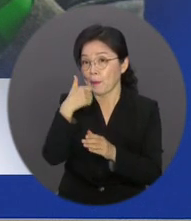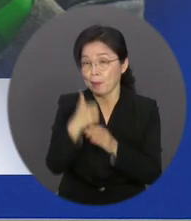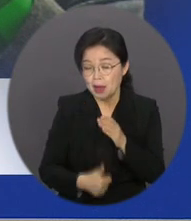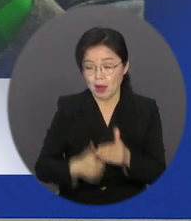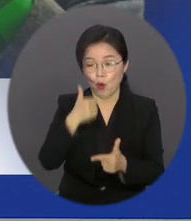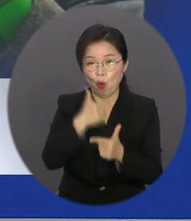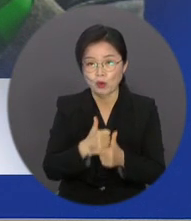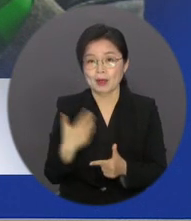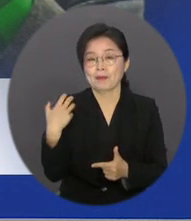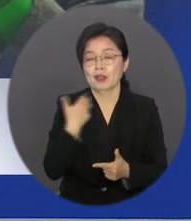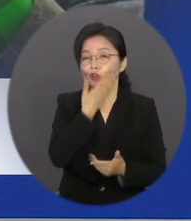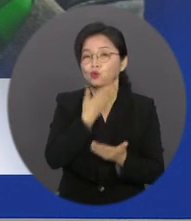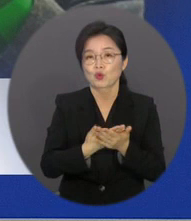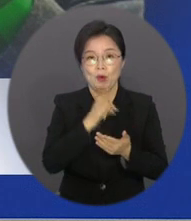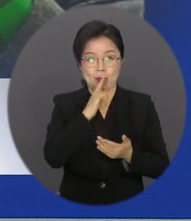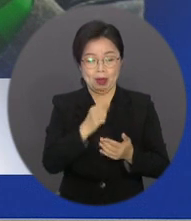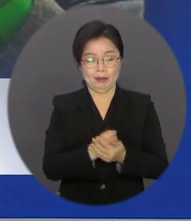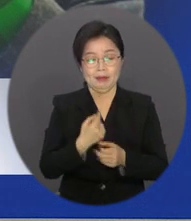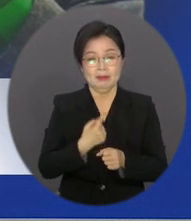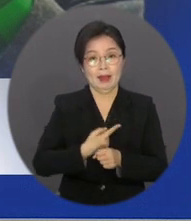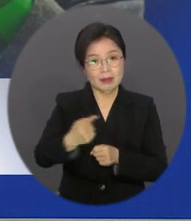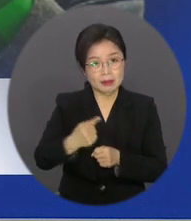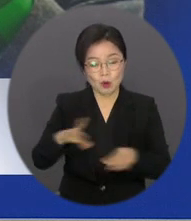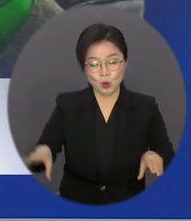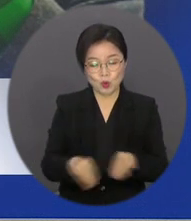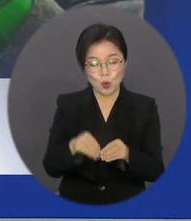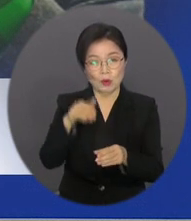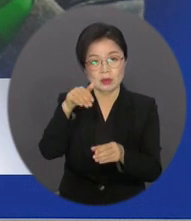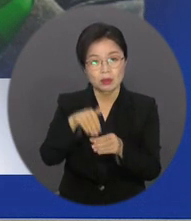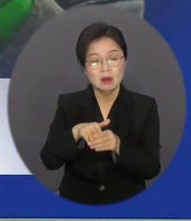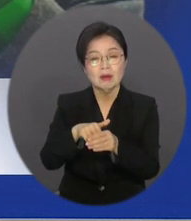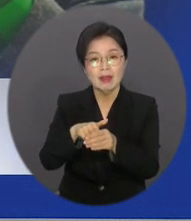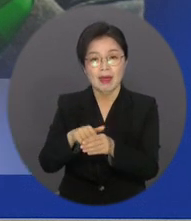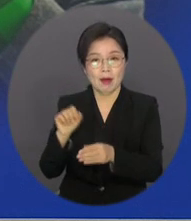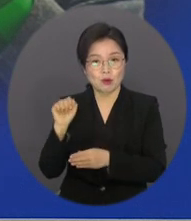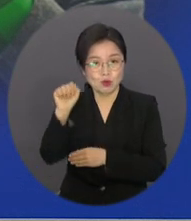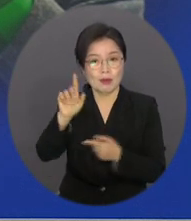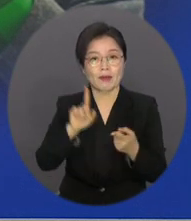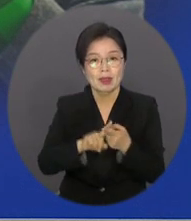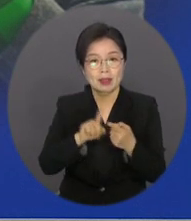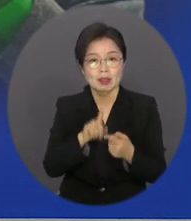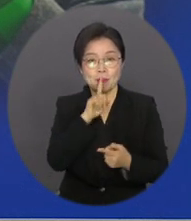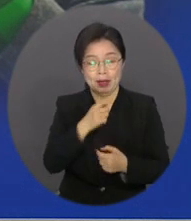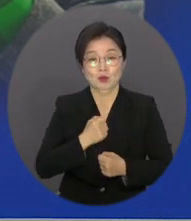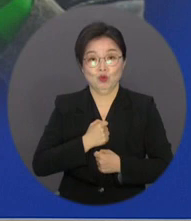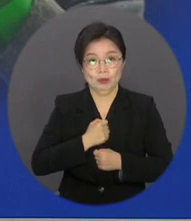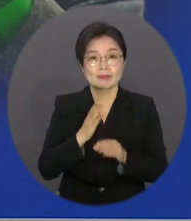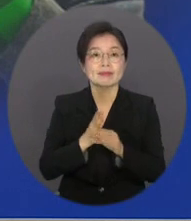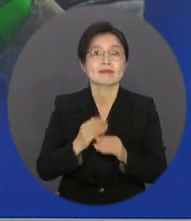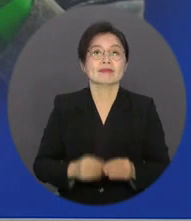역할을 강조했습니다. 그러면서 내년 총선 출마에 대해서는 신중한 입장을 나타냈습니다. 송정근 기자입니다.